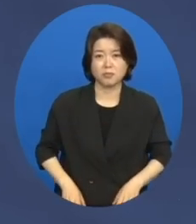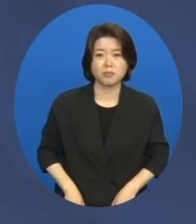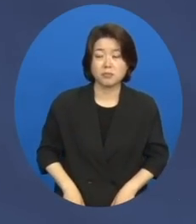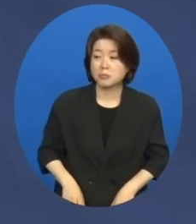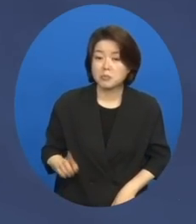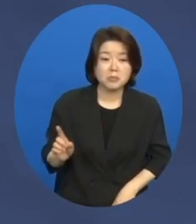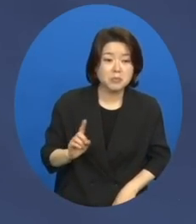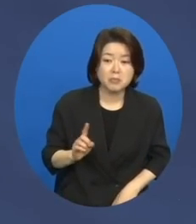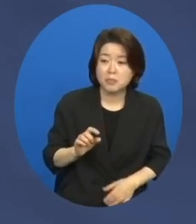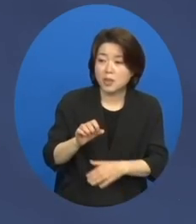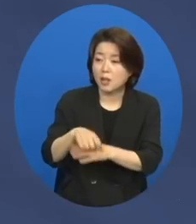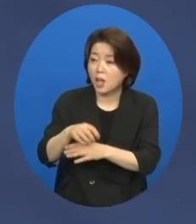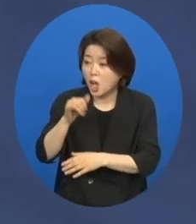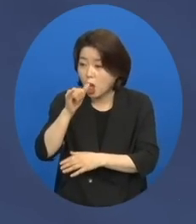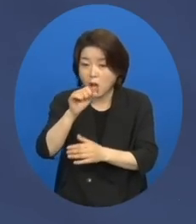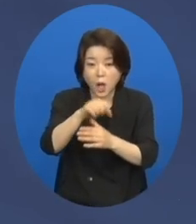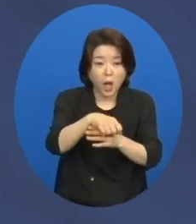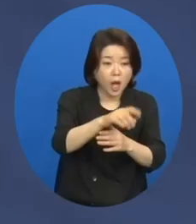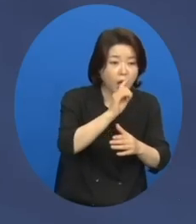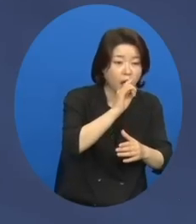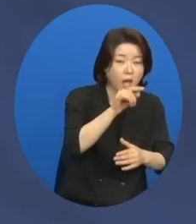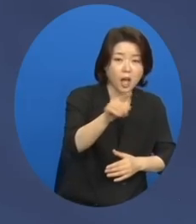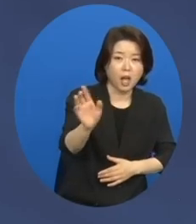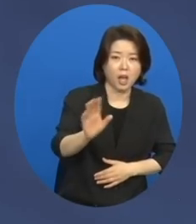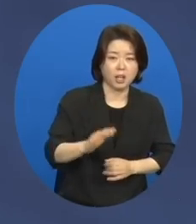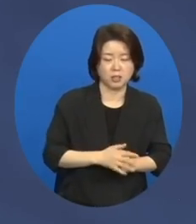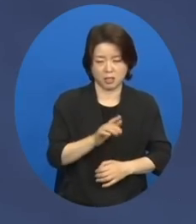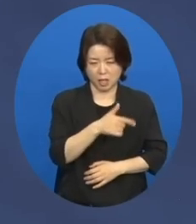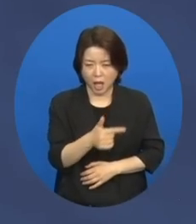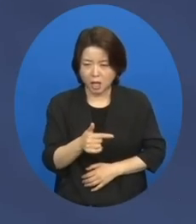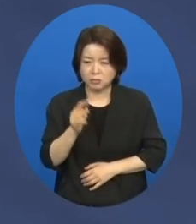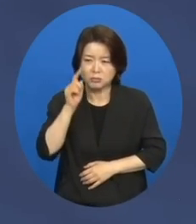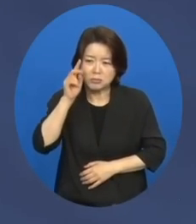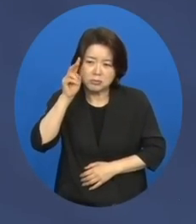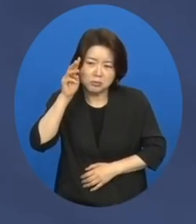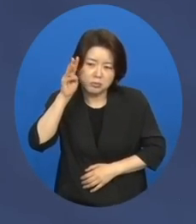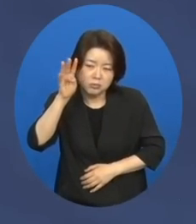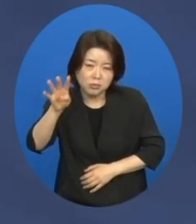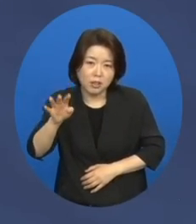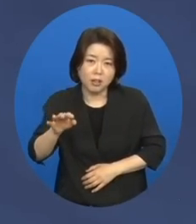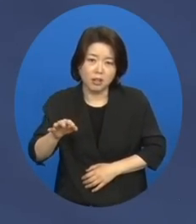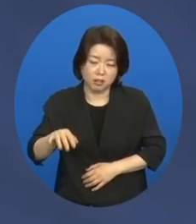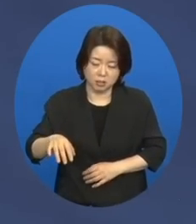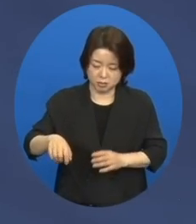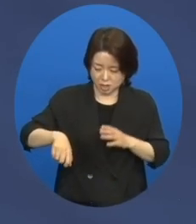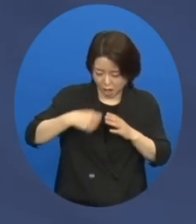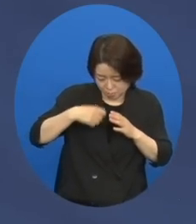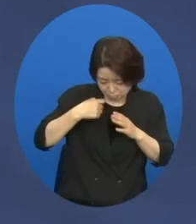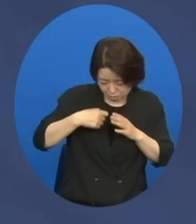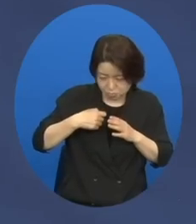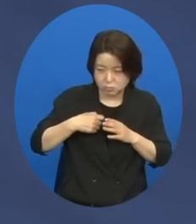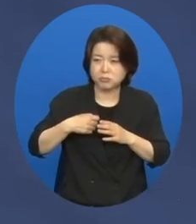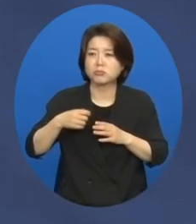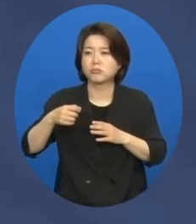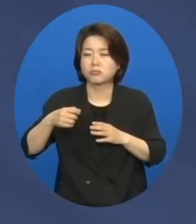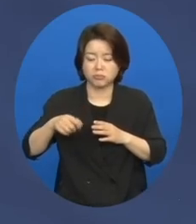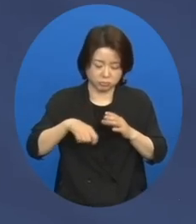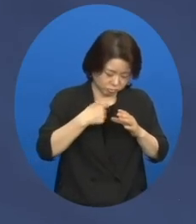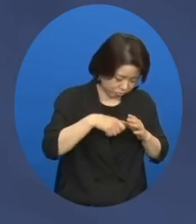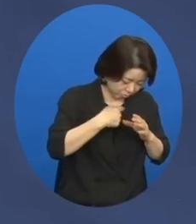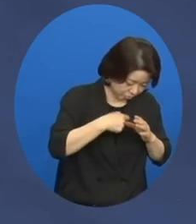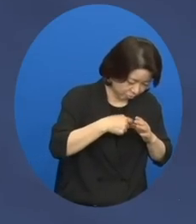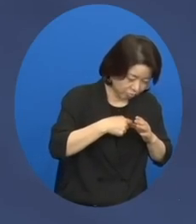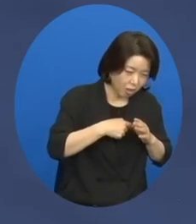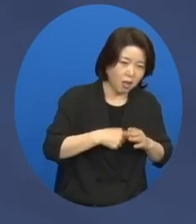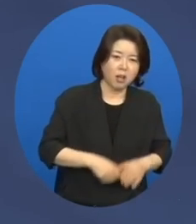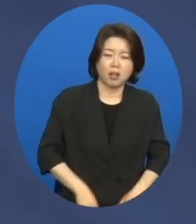보는데 허락이 안 돼. 그러니까 계속 하루 이틀 사흘 계속 밥만 하고 먹고 돌아앉아가지고